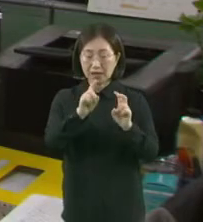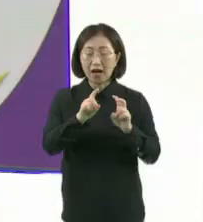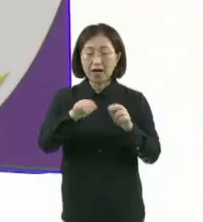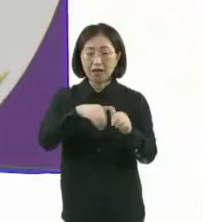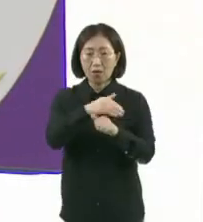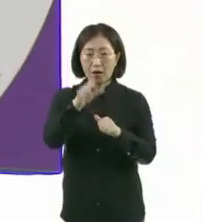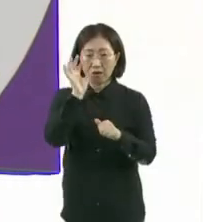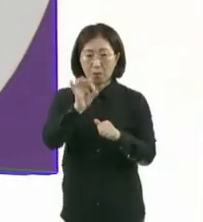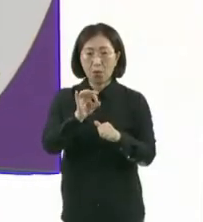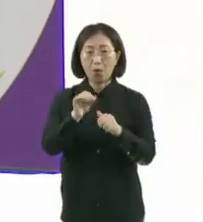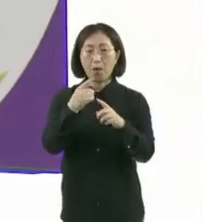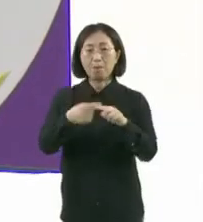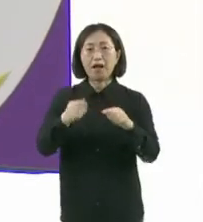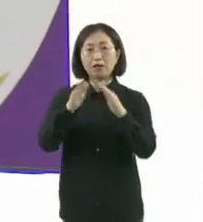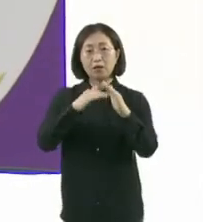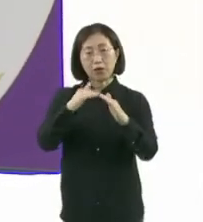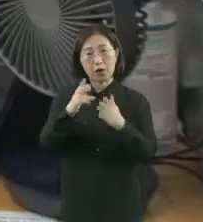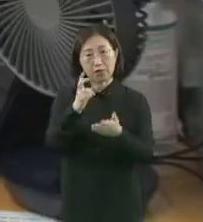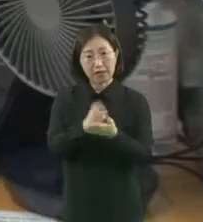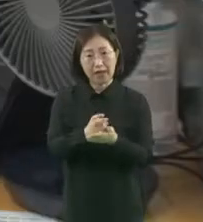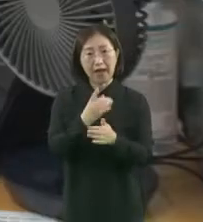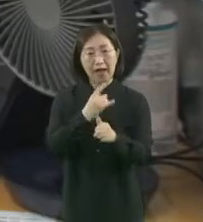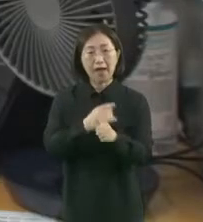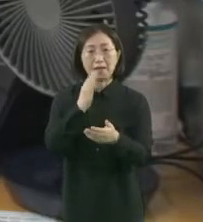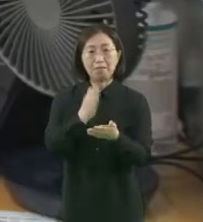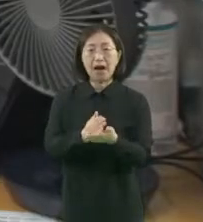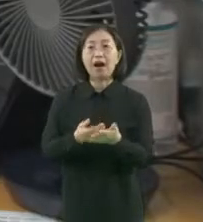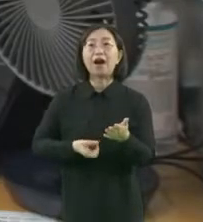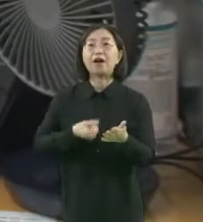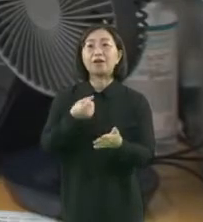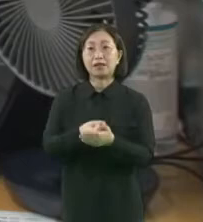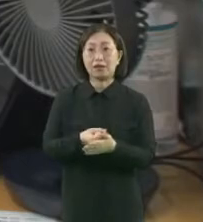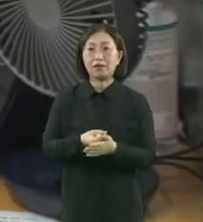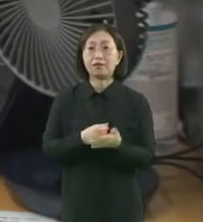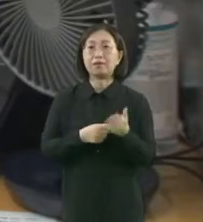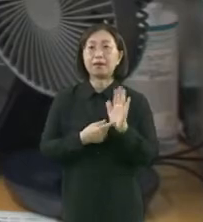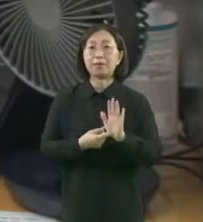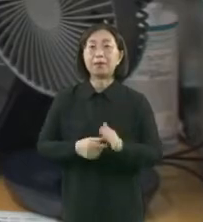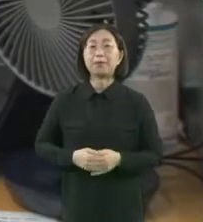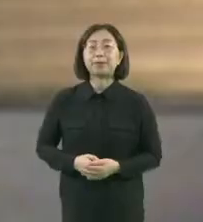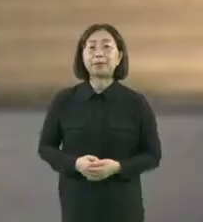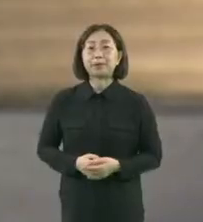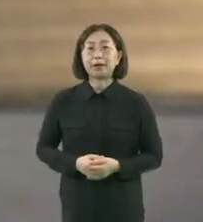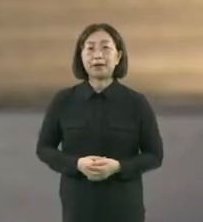도입 여부를 검토하겠다고 밝혔습니다. TJB 강진원입니다.